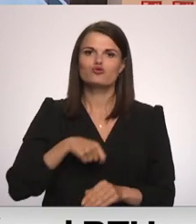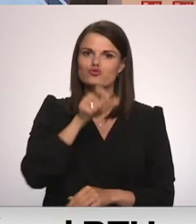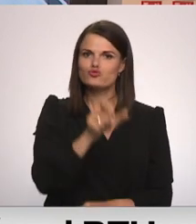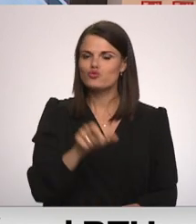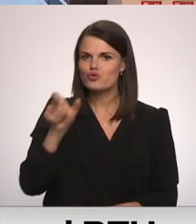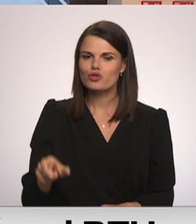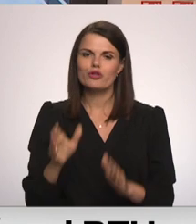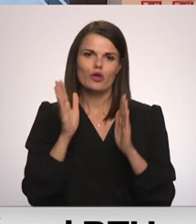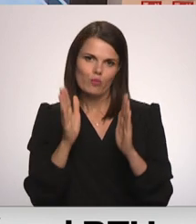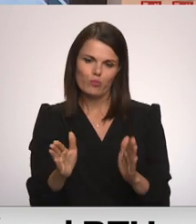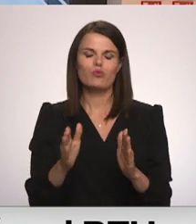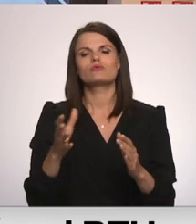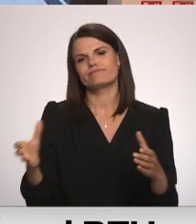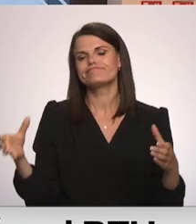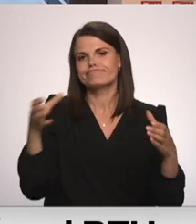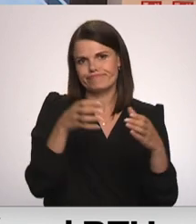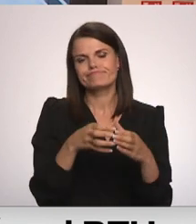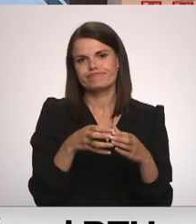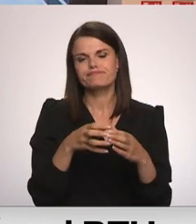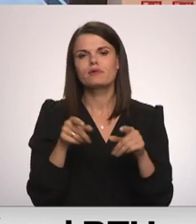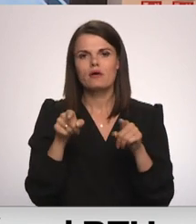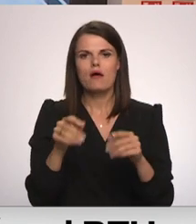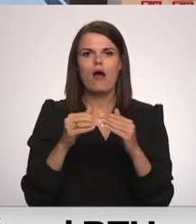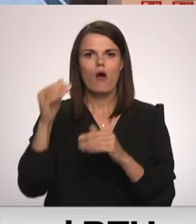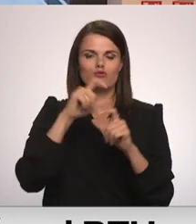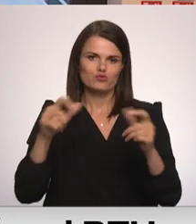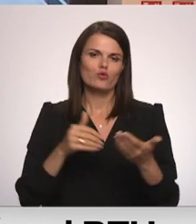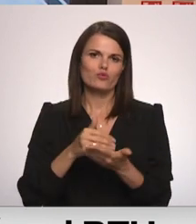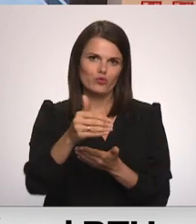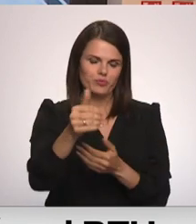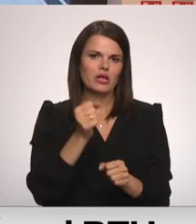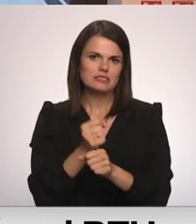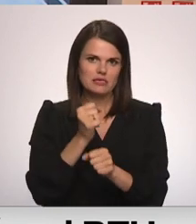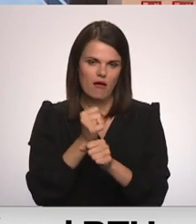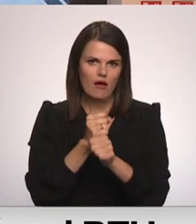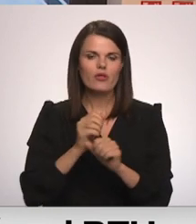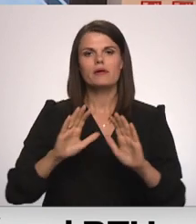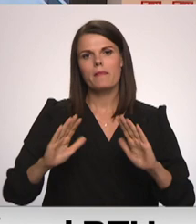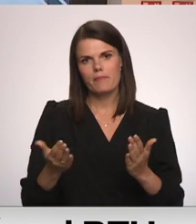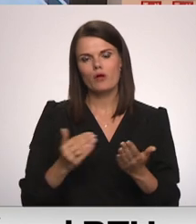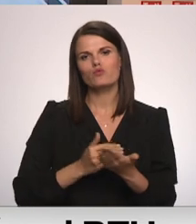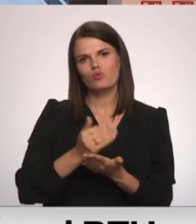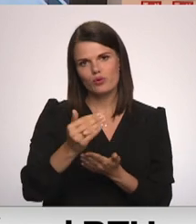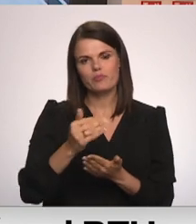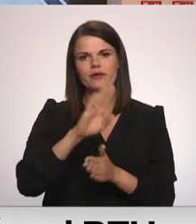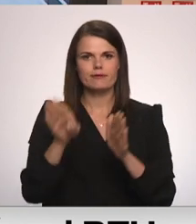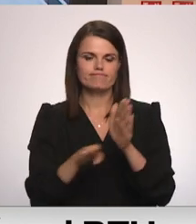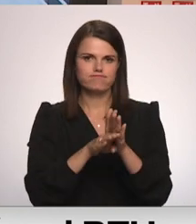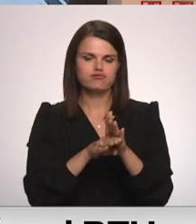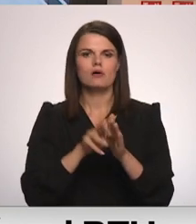studentiem labvēlīgāku lēmumu, ka šī augstskola turpina pastāvēt, bet turpina pastāvēt